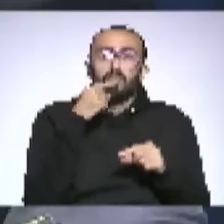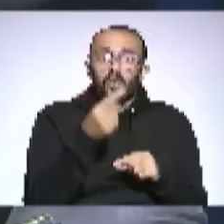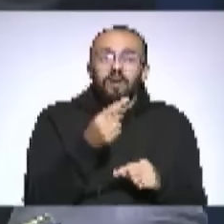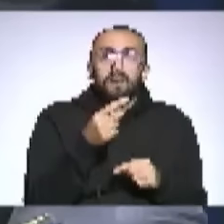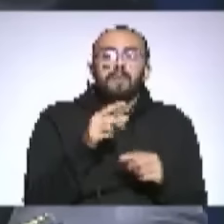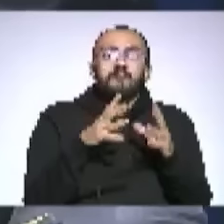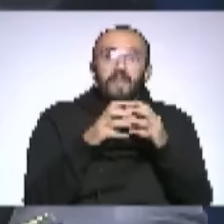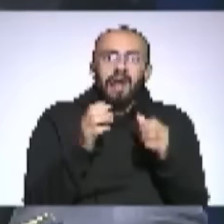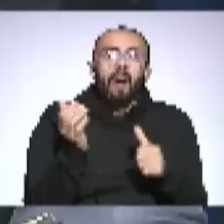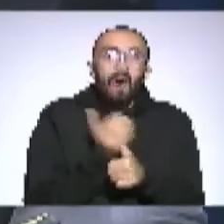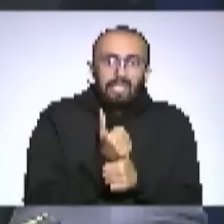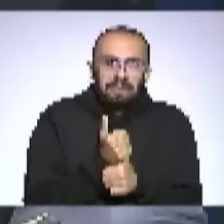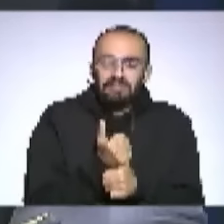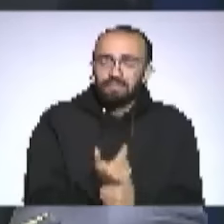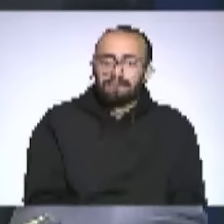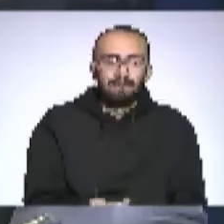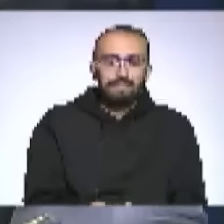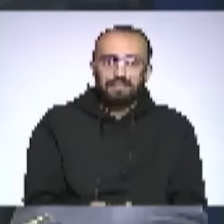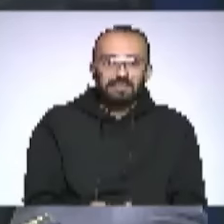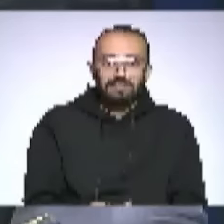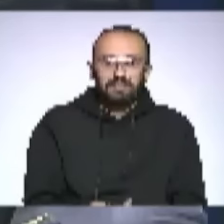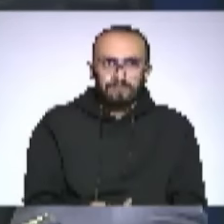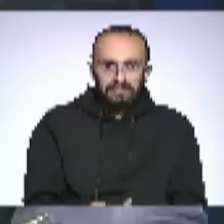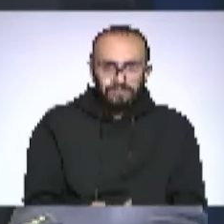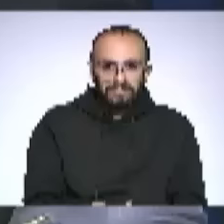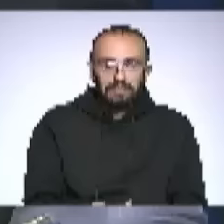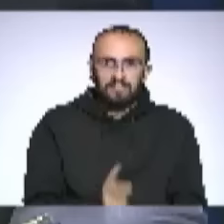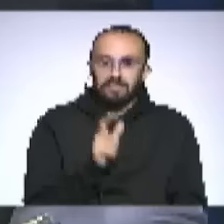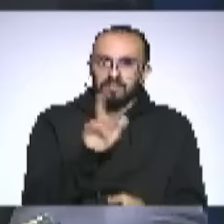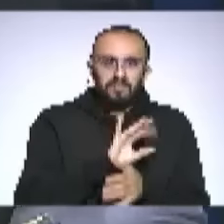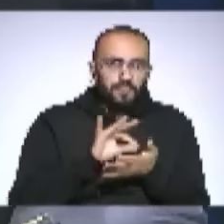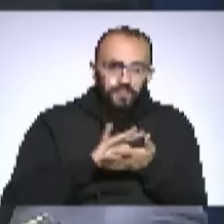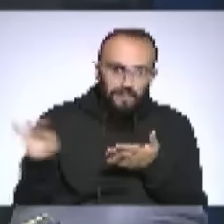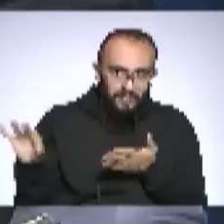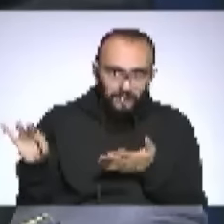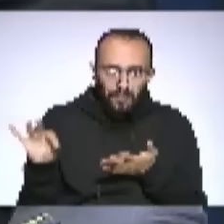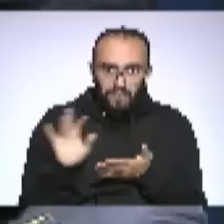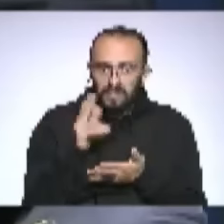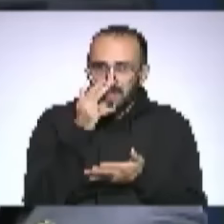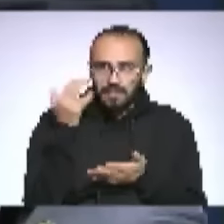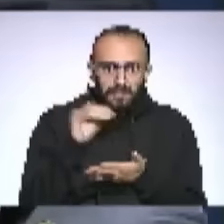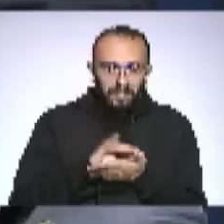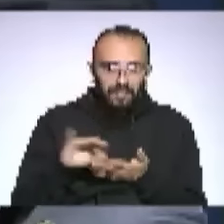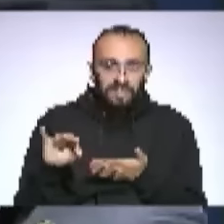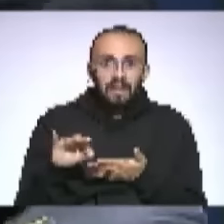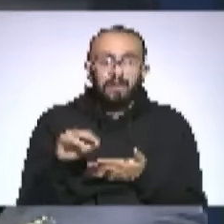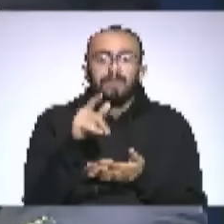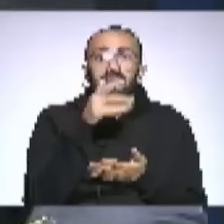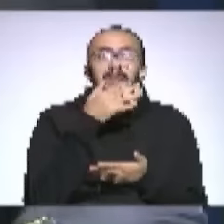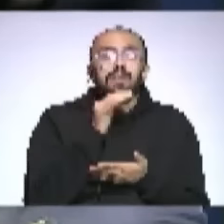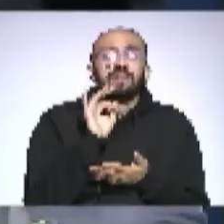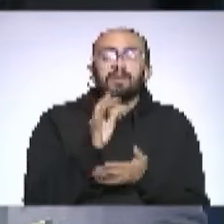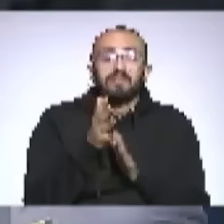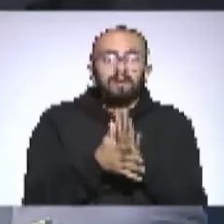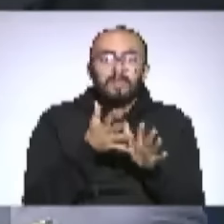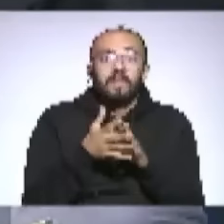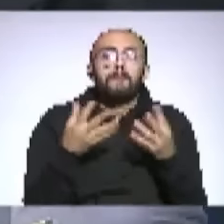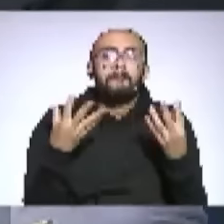معنى الزواج فطاس عقد الاقران ده اتلغى وبقت مقدمته بتتقال مع